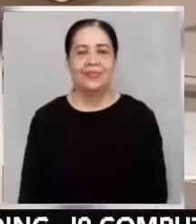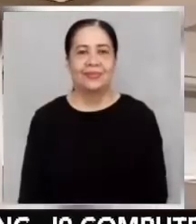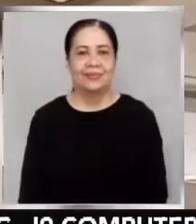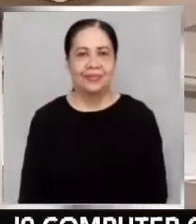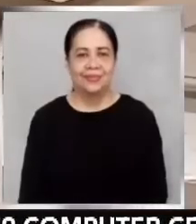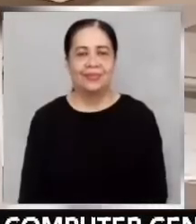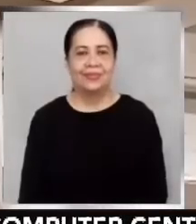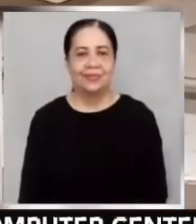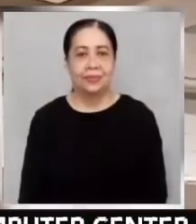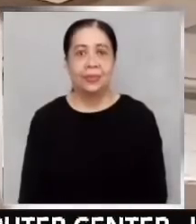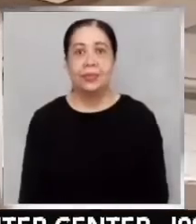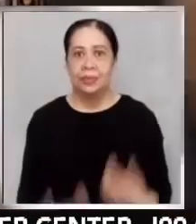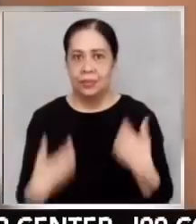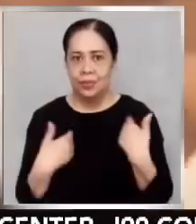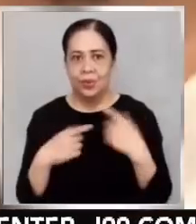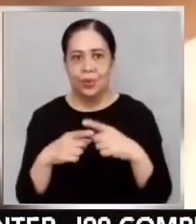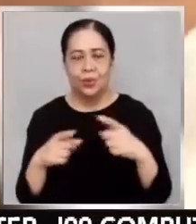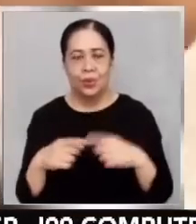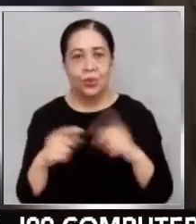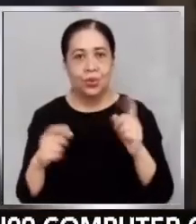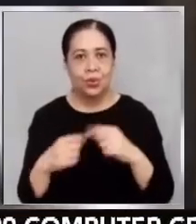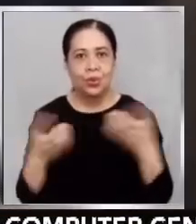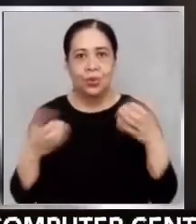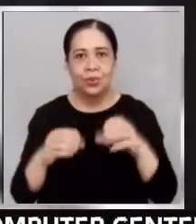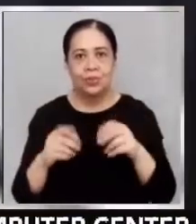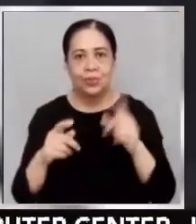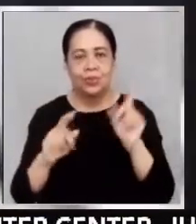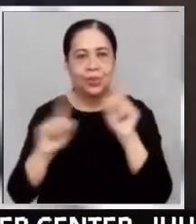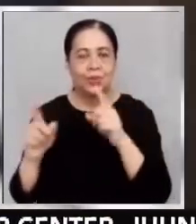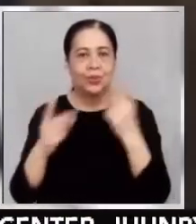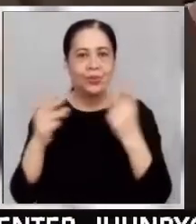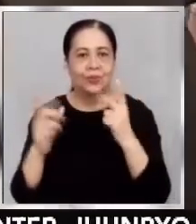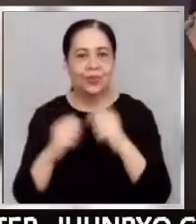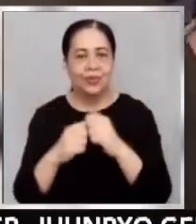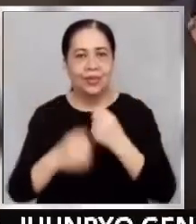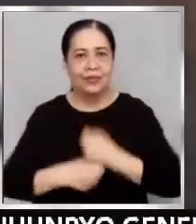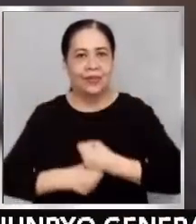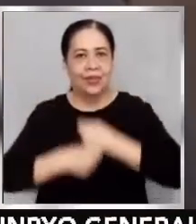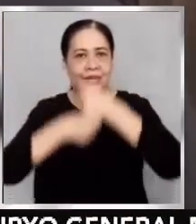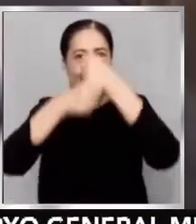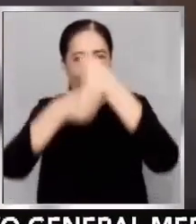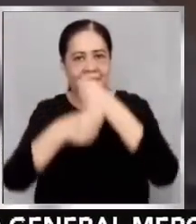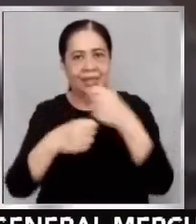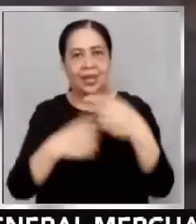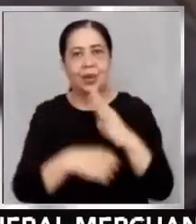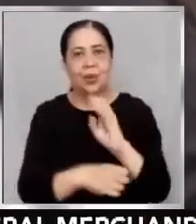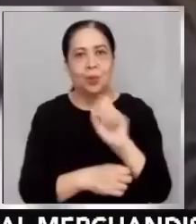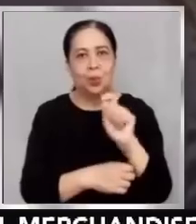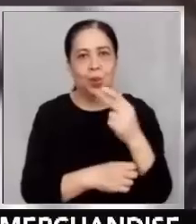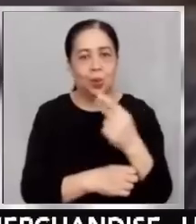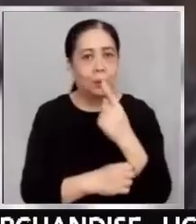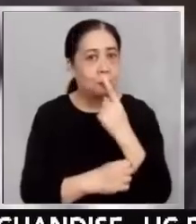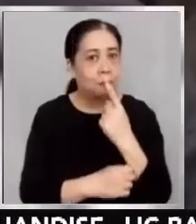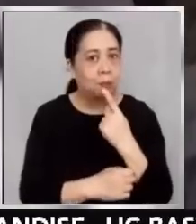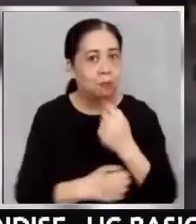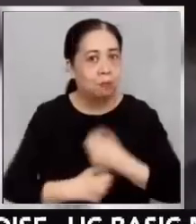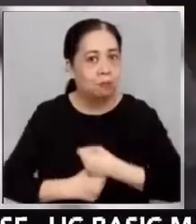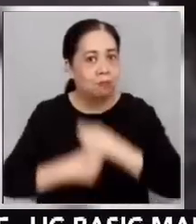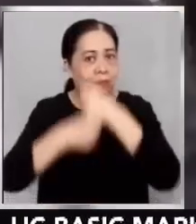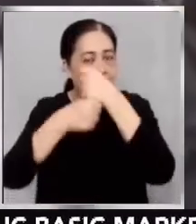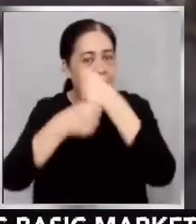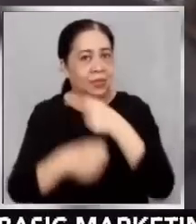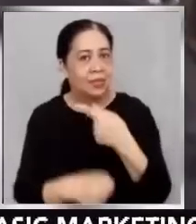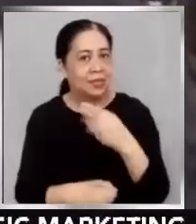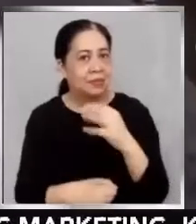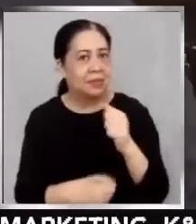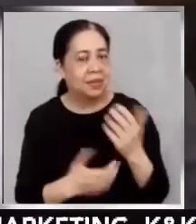Hindi rin dapat palagpasin ang pagkakataong bisitahin ang Voltes 5 booth. Ano masasabi mo sa Voltes 5 ng GMA?